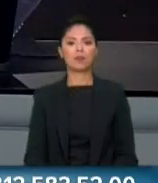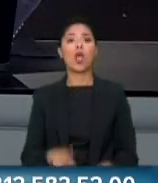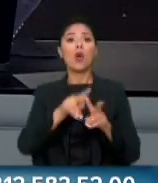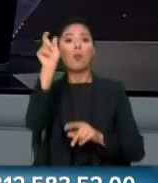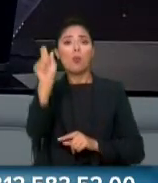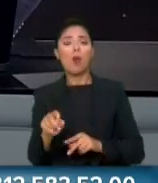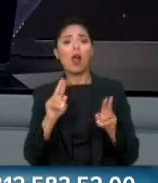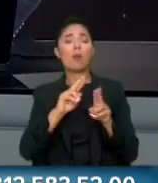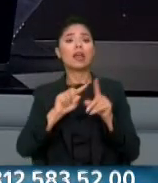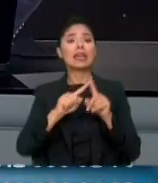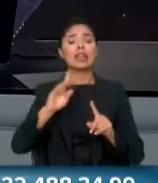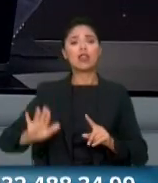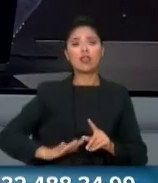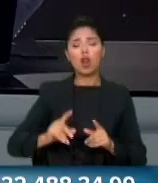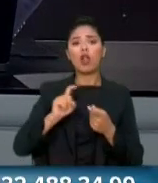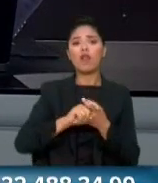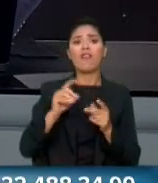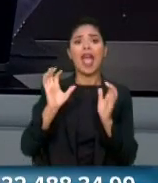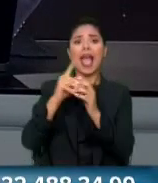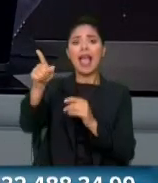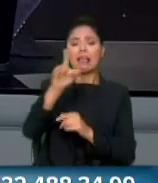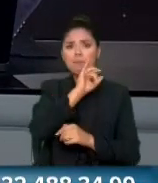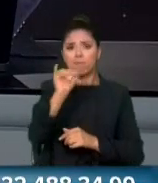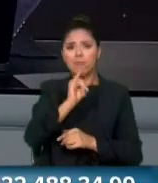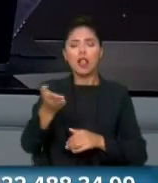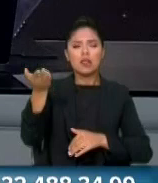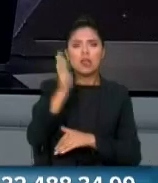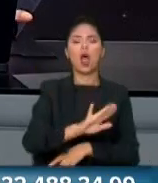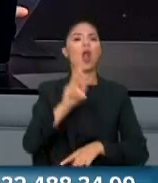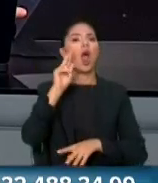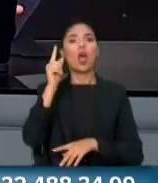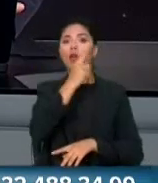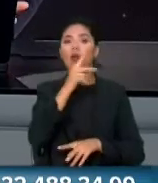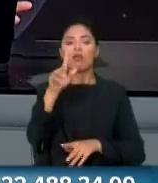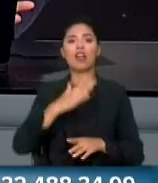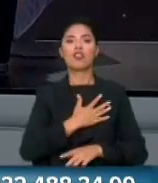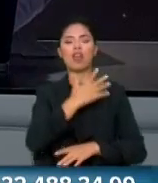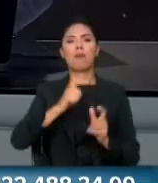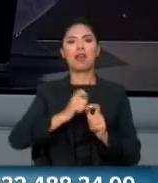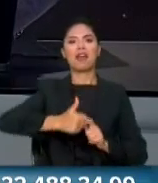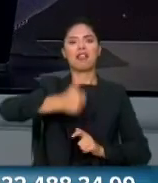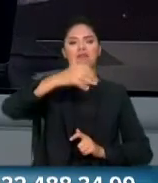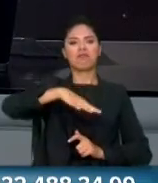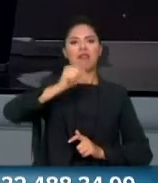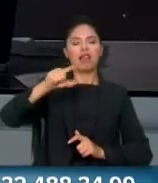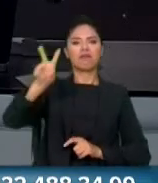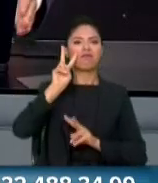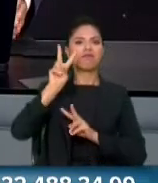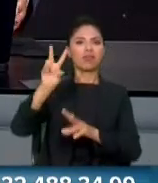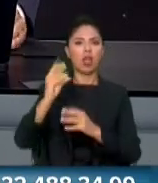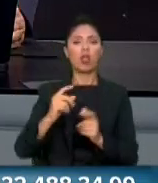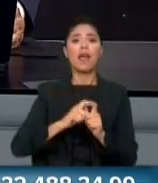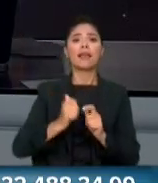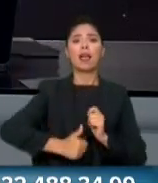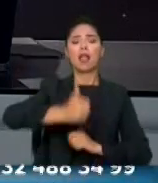Tabii Muharrem İnce'nin Kemal Kılıçdaroğlu ve ekibine yönelik sert çıkışının ardından gözler CHP genel merkezine çevrildi doğal olarak. Ancak ne genel